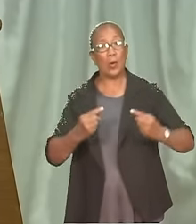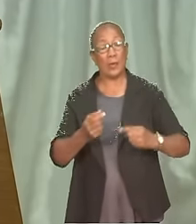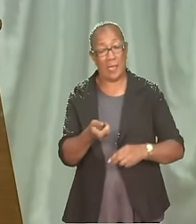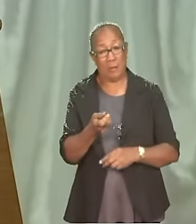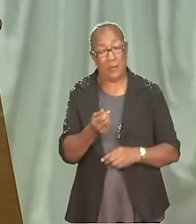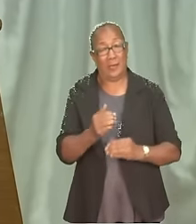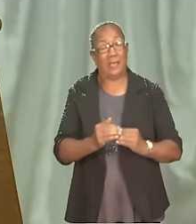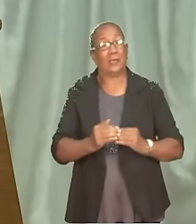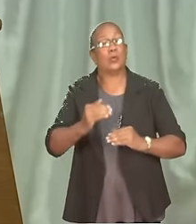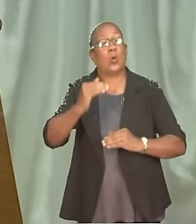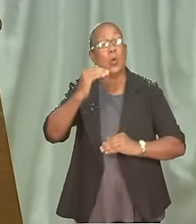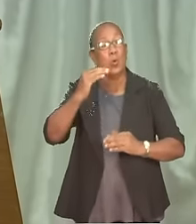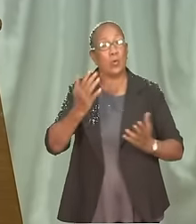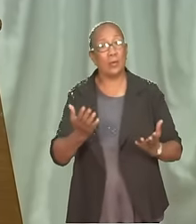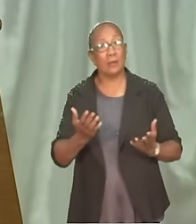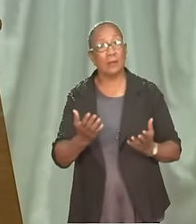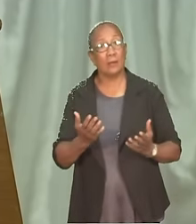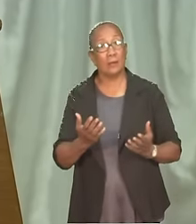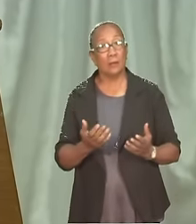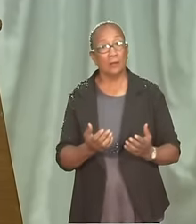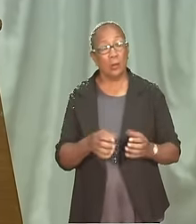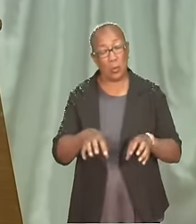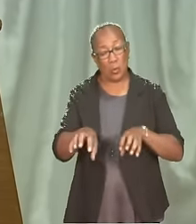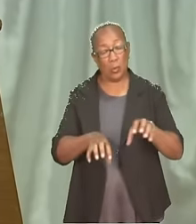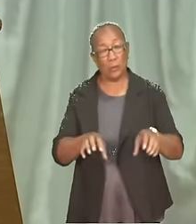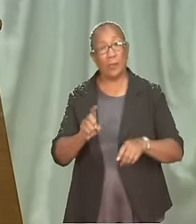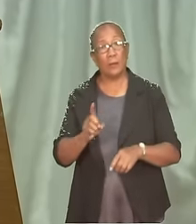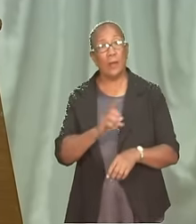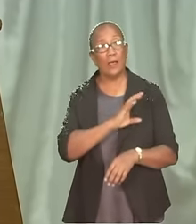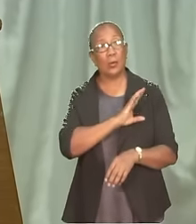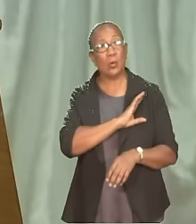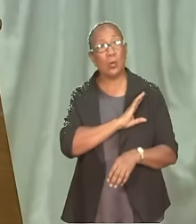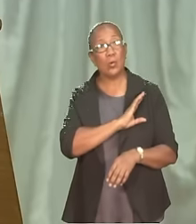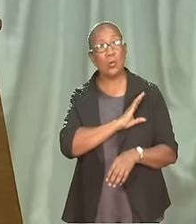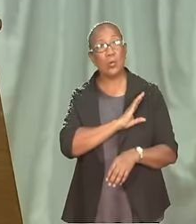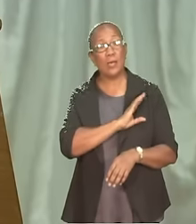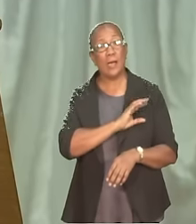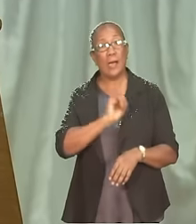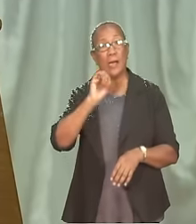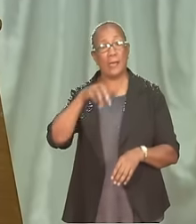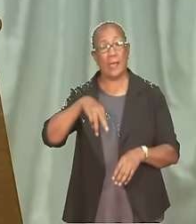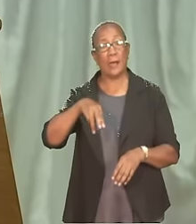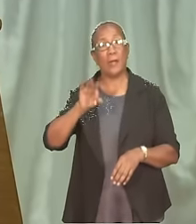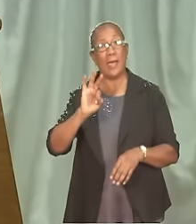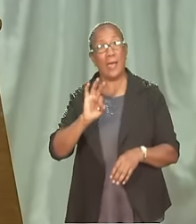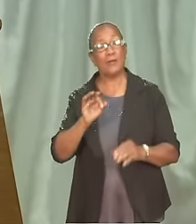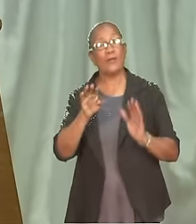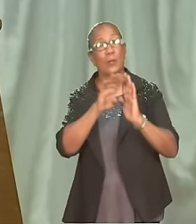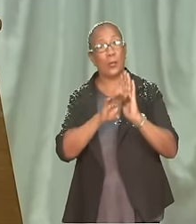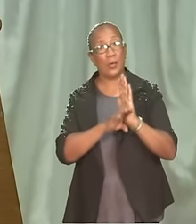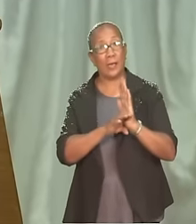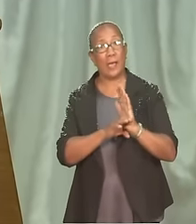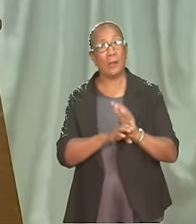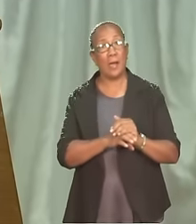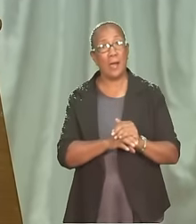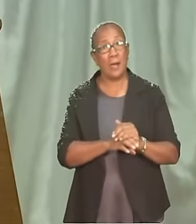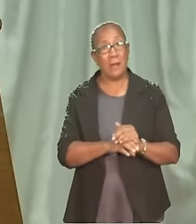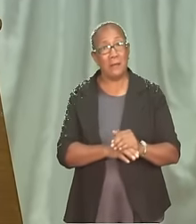van geïmporteerde goederen, maar ook een zwaar IMF-programma met harde